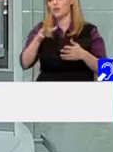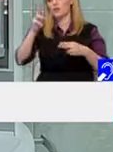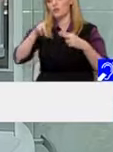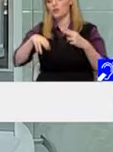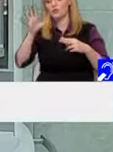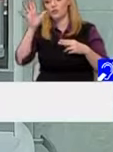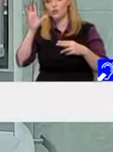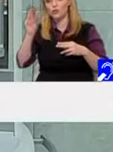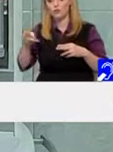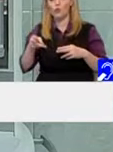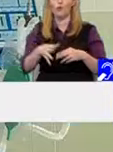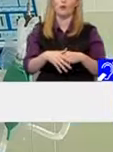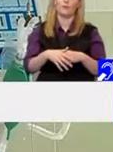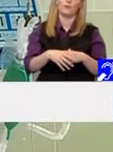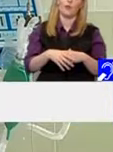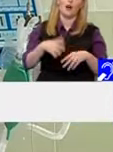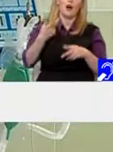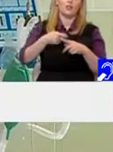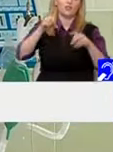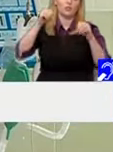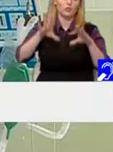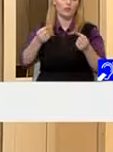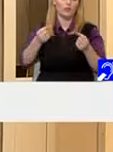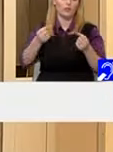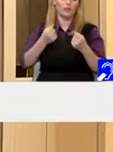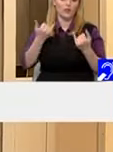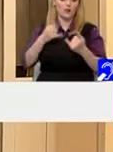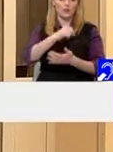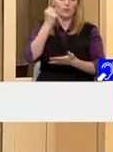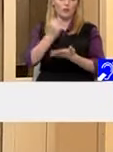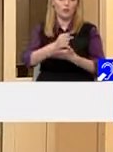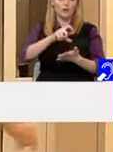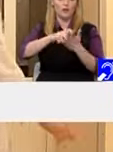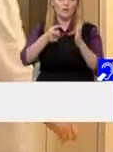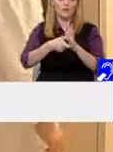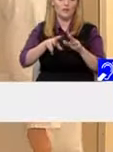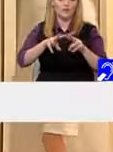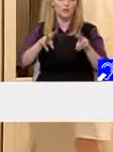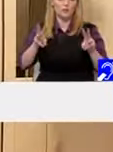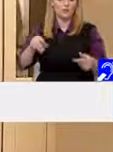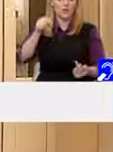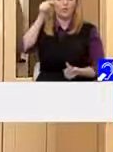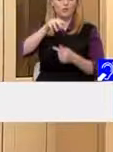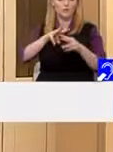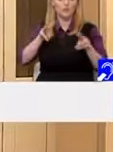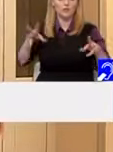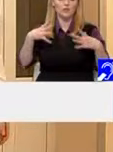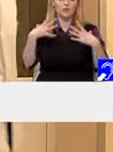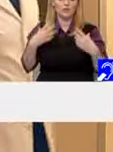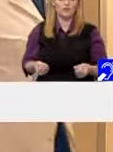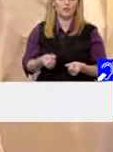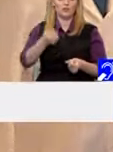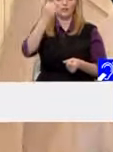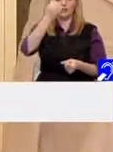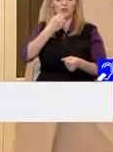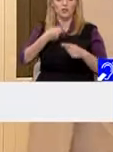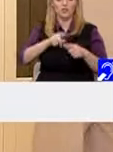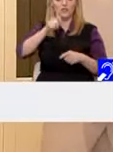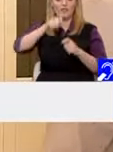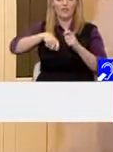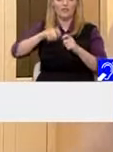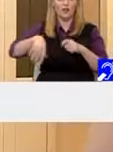la solicitarea utilizatorului. O hotărâre în acest sens a fost aprobată de Cabinetul de Miniștri. Potrivit Ministerului Sănătății, datorită acestor